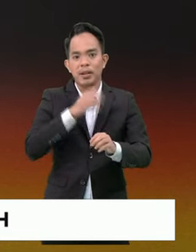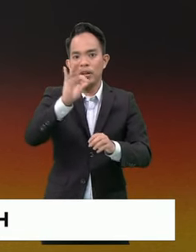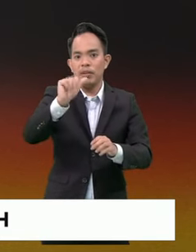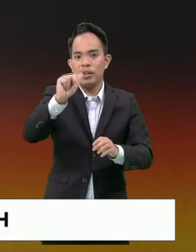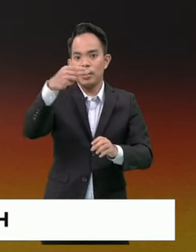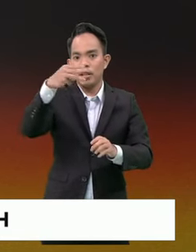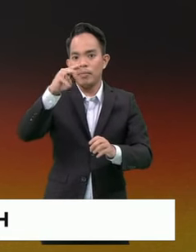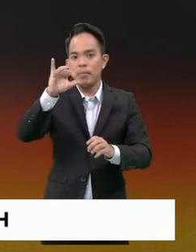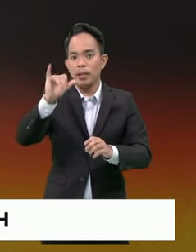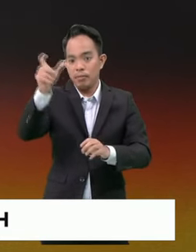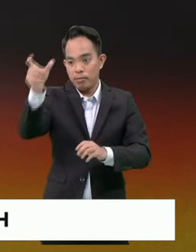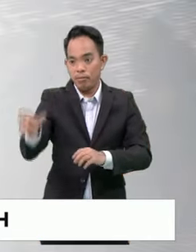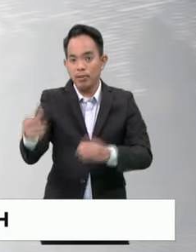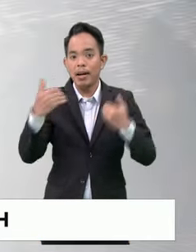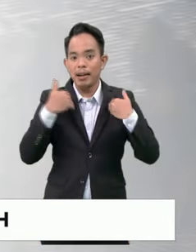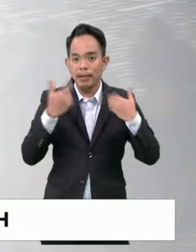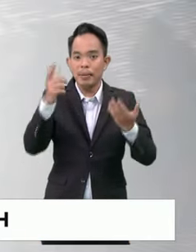ada laporannya.